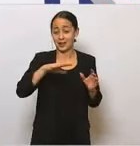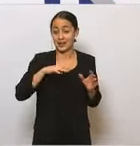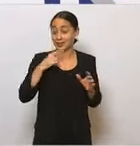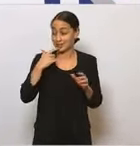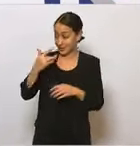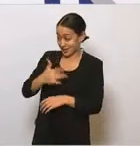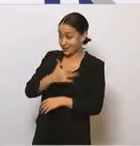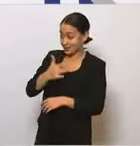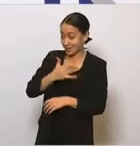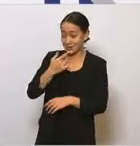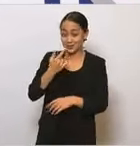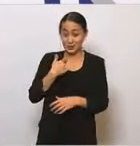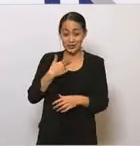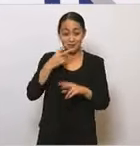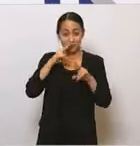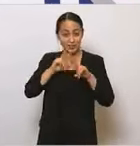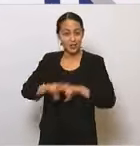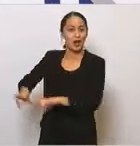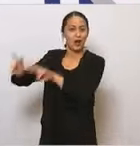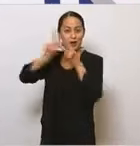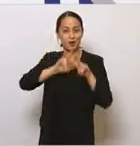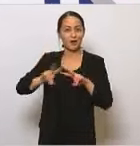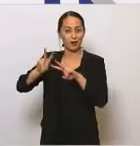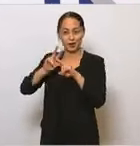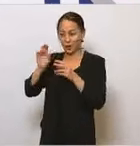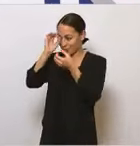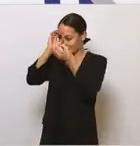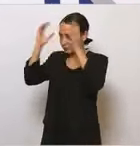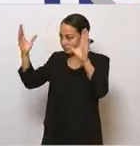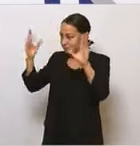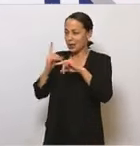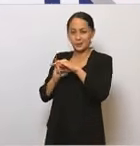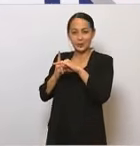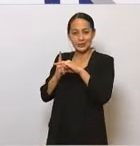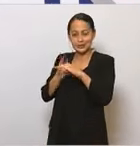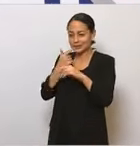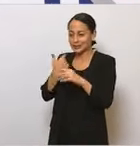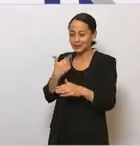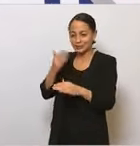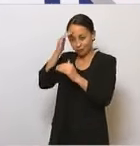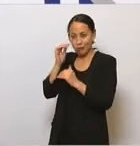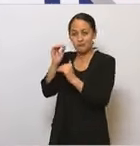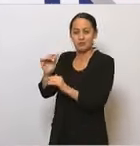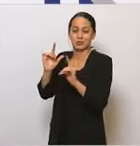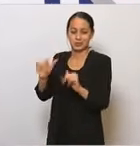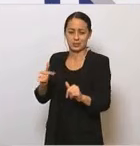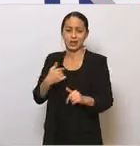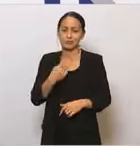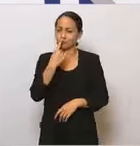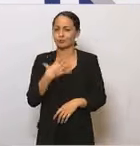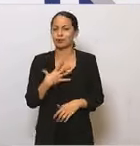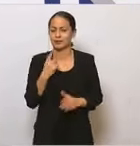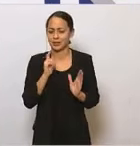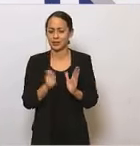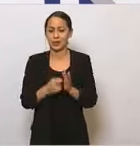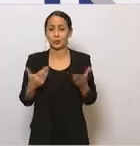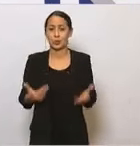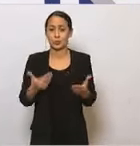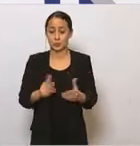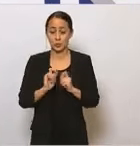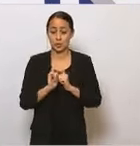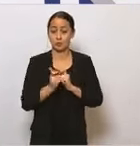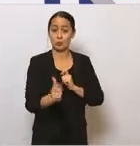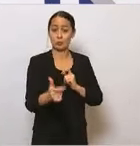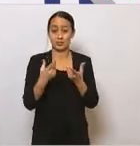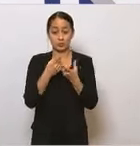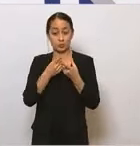à l'Europe, je suis sûr que nous avons vu aujourd'hui beaucoup de possibilités pour le processus démocratique d'apporter